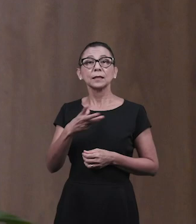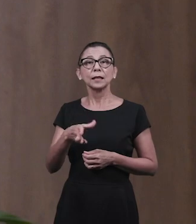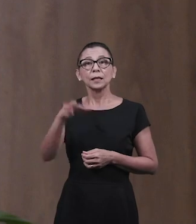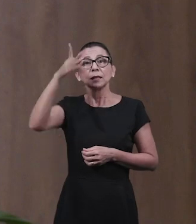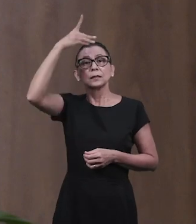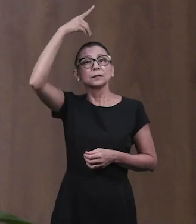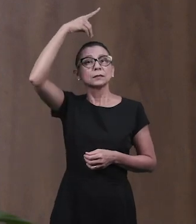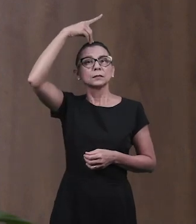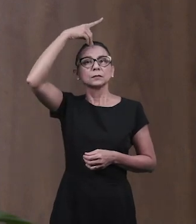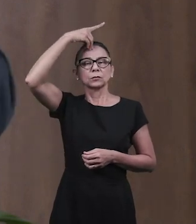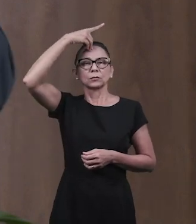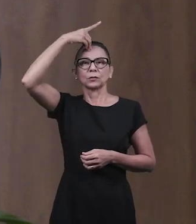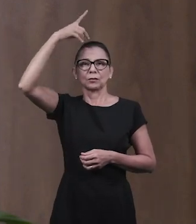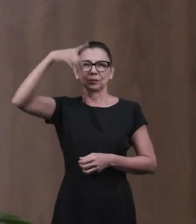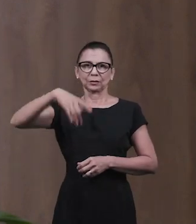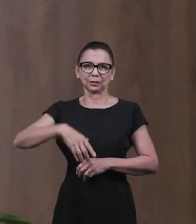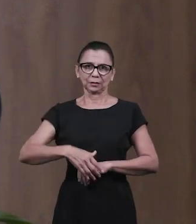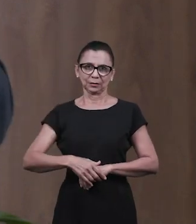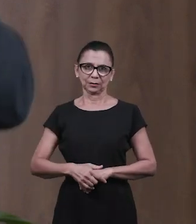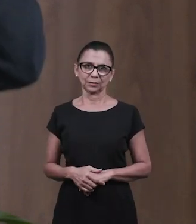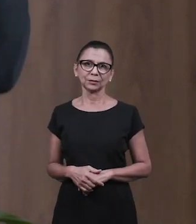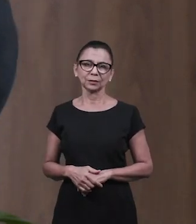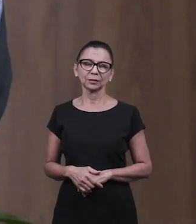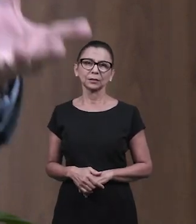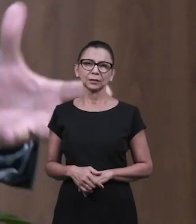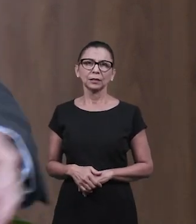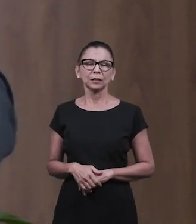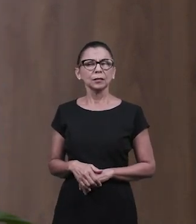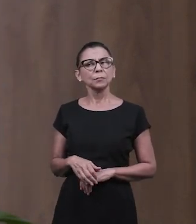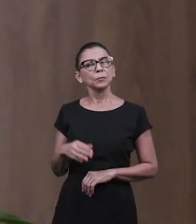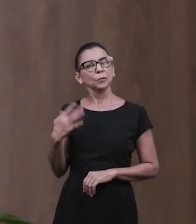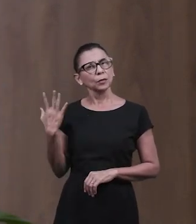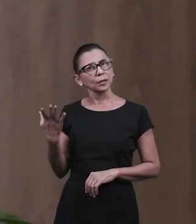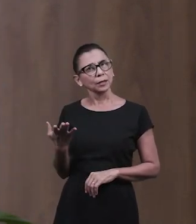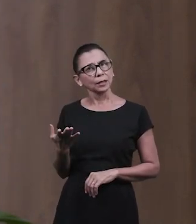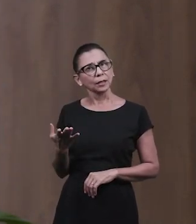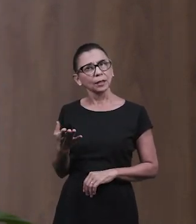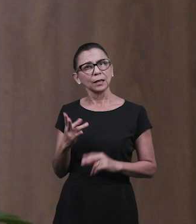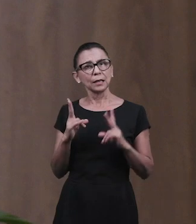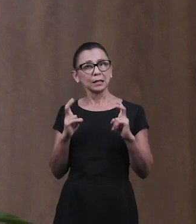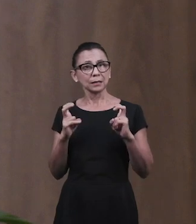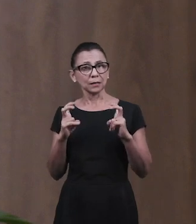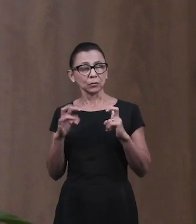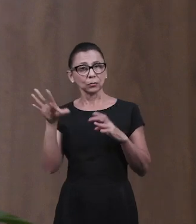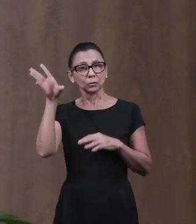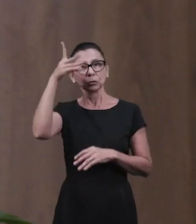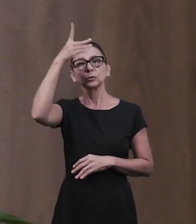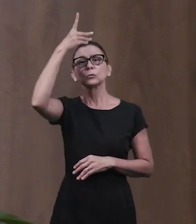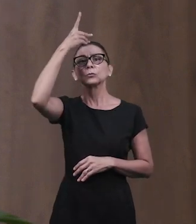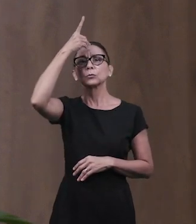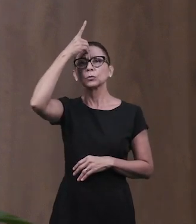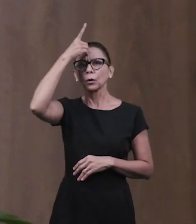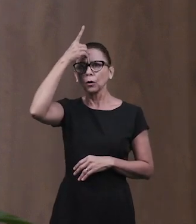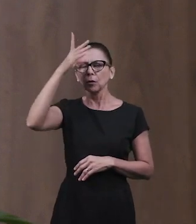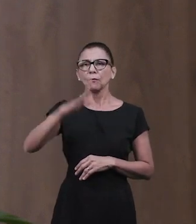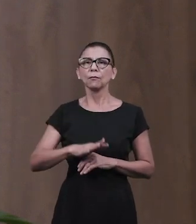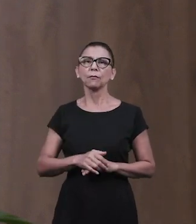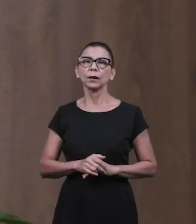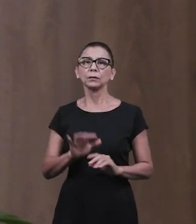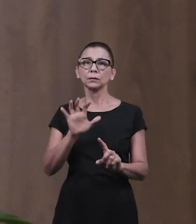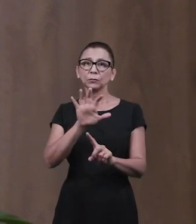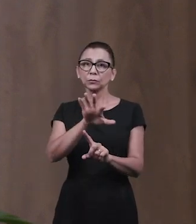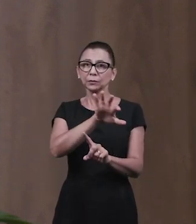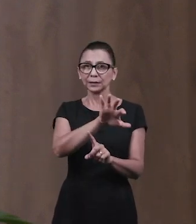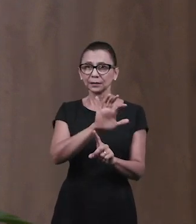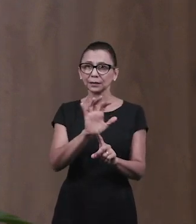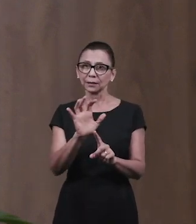vivre cette bénédiction? Même pourquoi nous croyons que ce sujet va engendrer l'intérêt, un